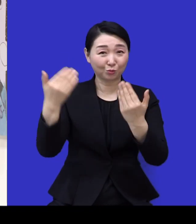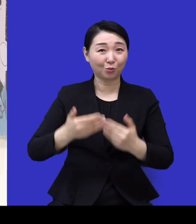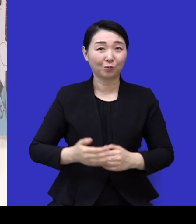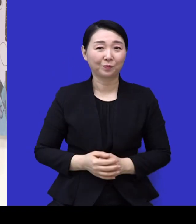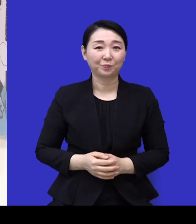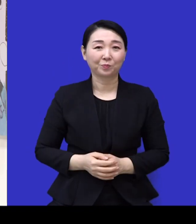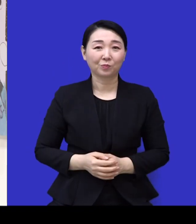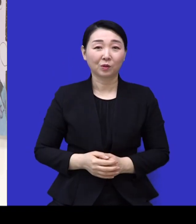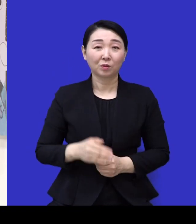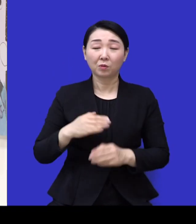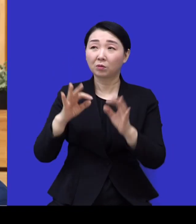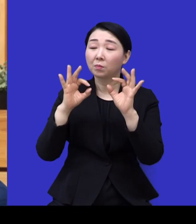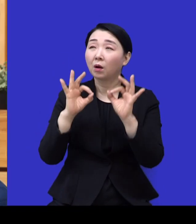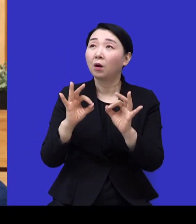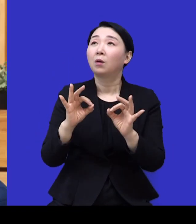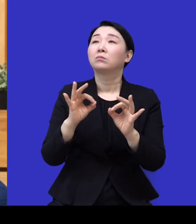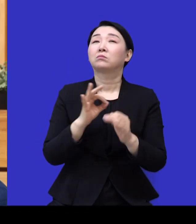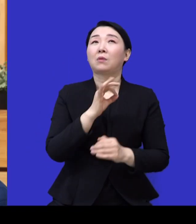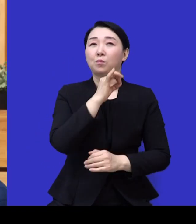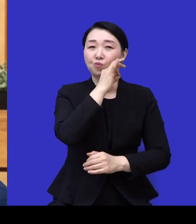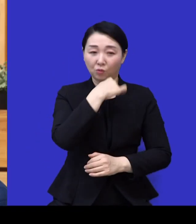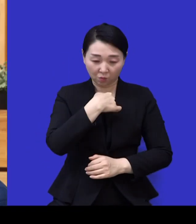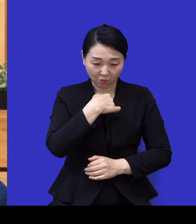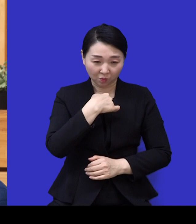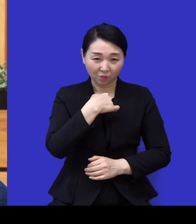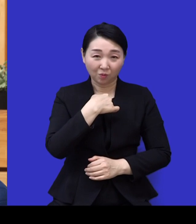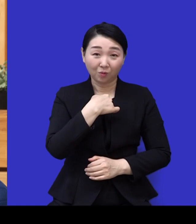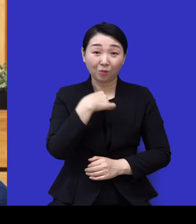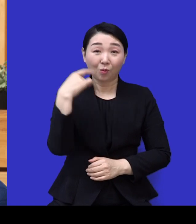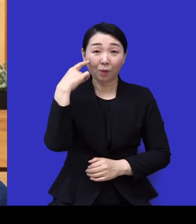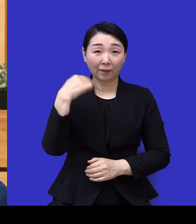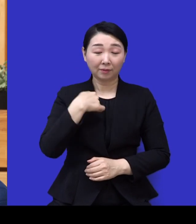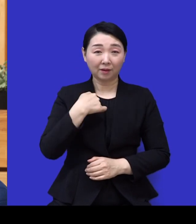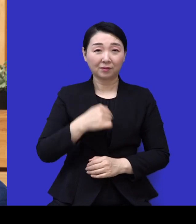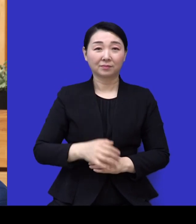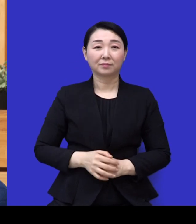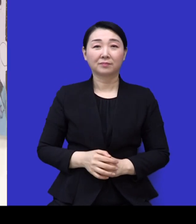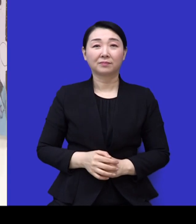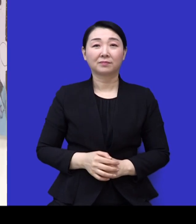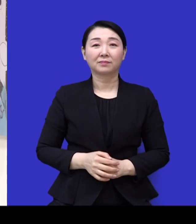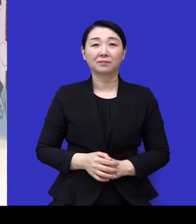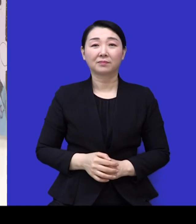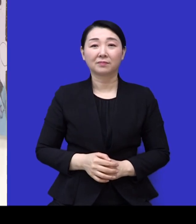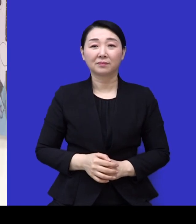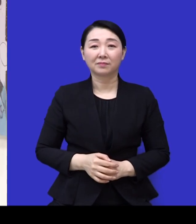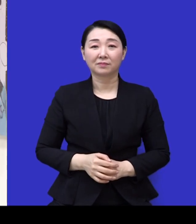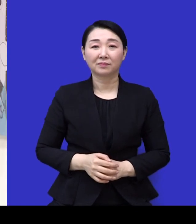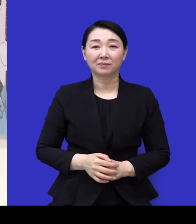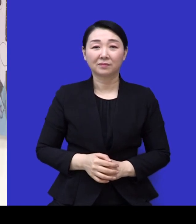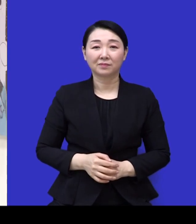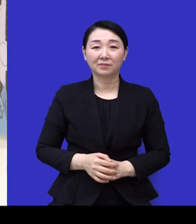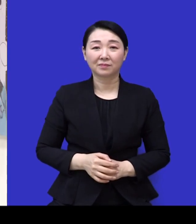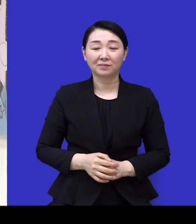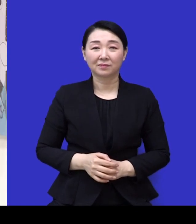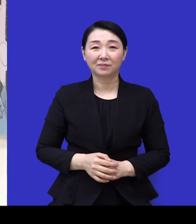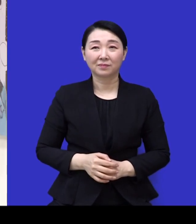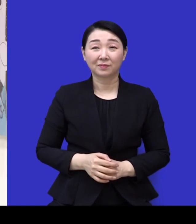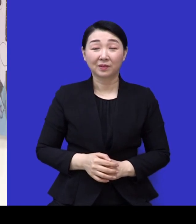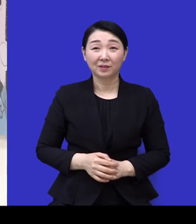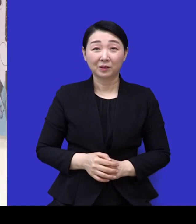되게 부끄러웠어요. 그러니까 저는 뭐 저기 같이 또 이게 시청하시는 분들보다는